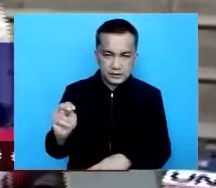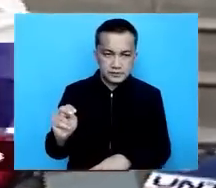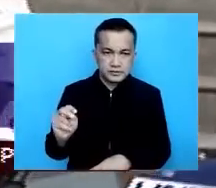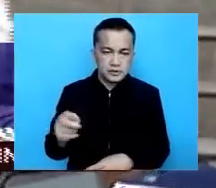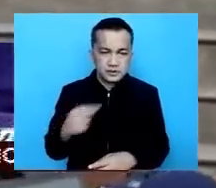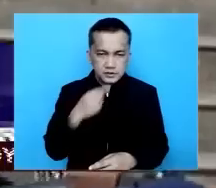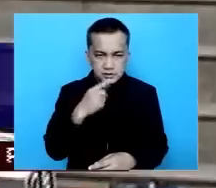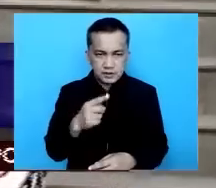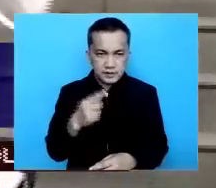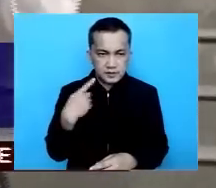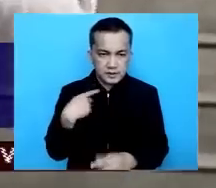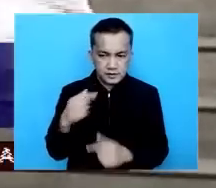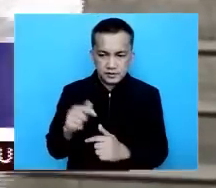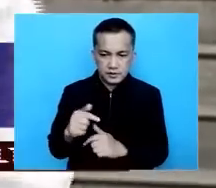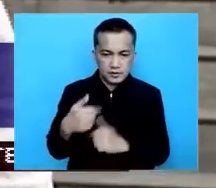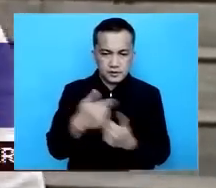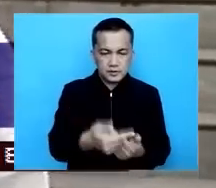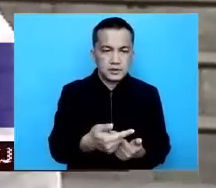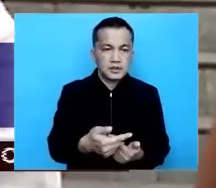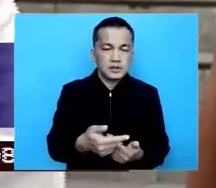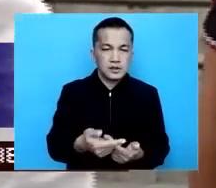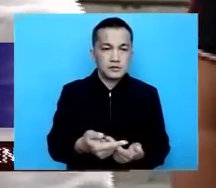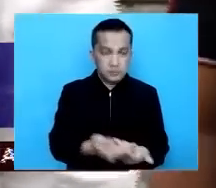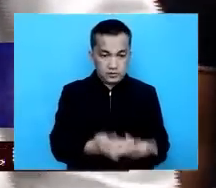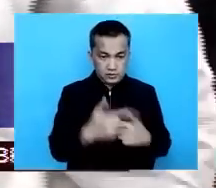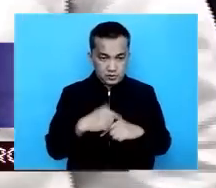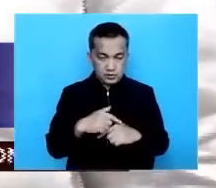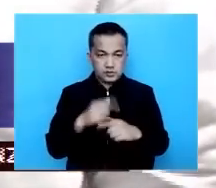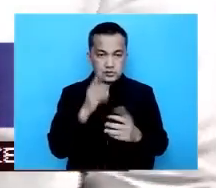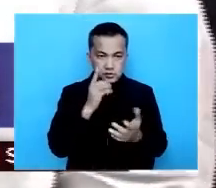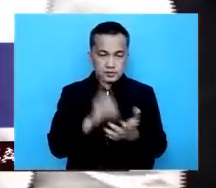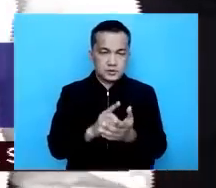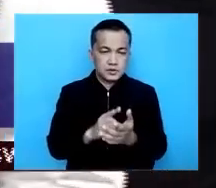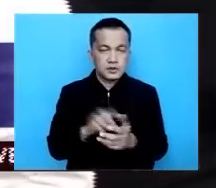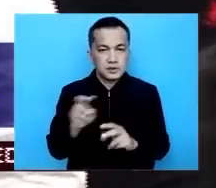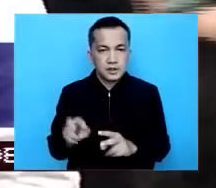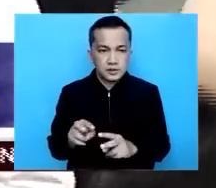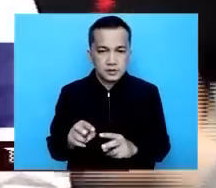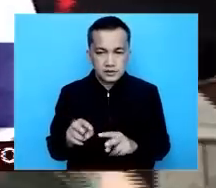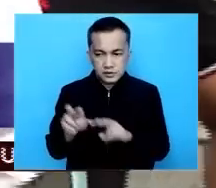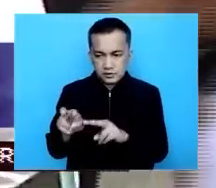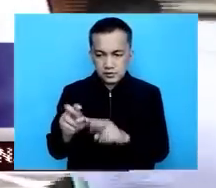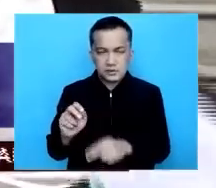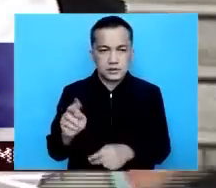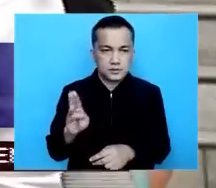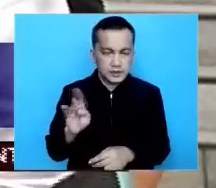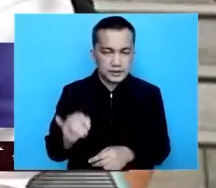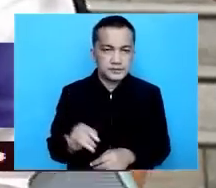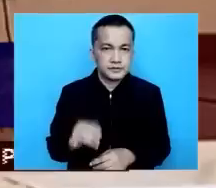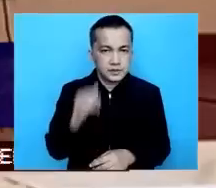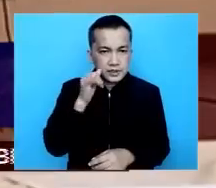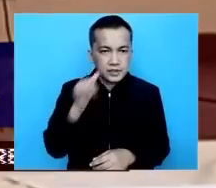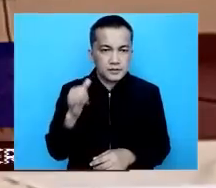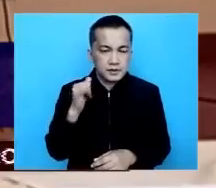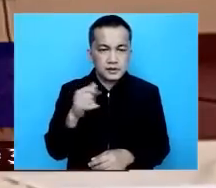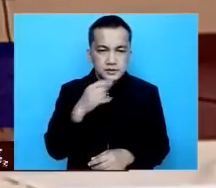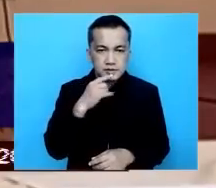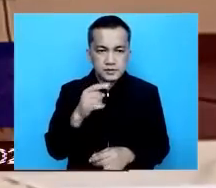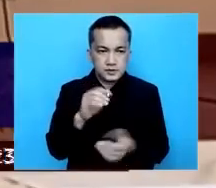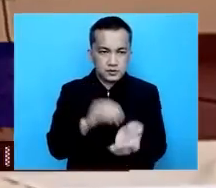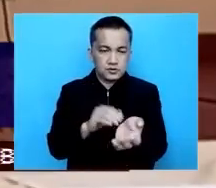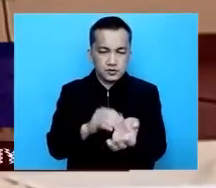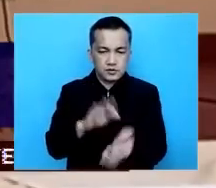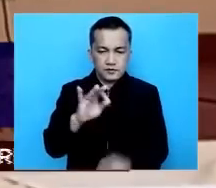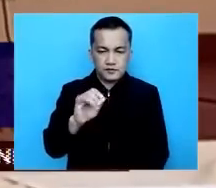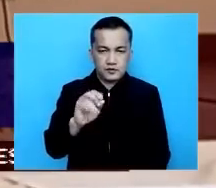mga iti-turn over sa kanyang dokumento kaugnay nito at tinutukan na rin daw yan ng NBI. Kahapon, sinabi ni Dr. Fortun na